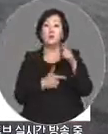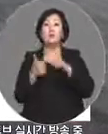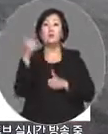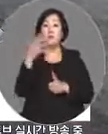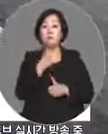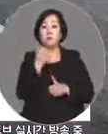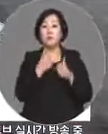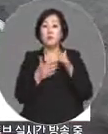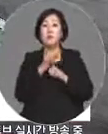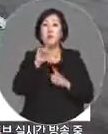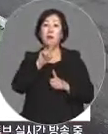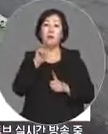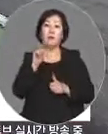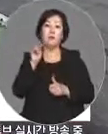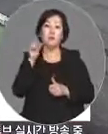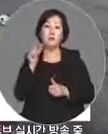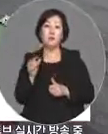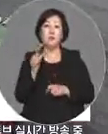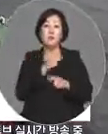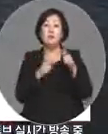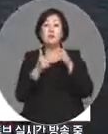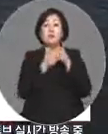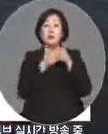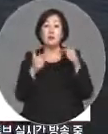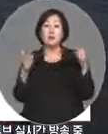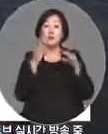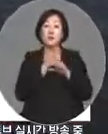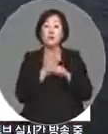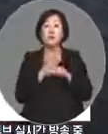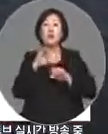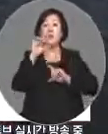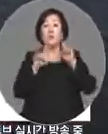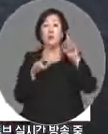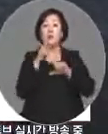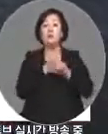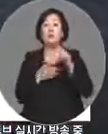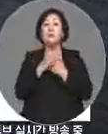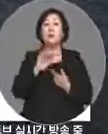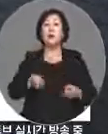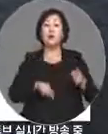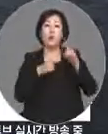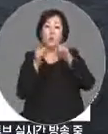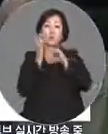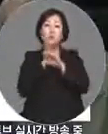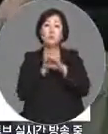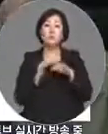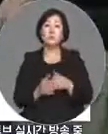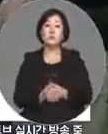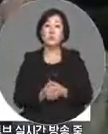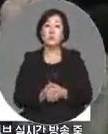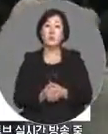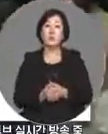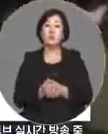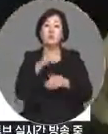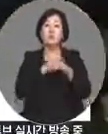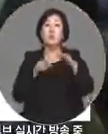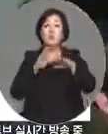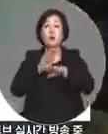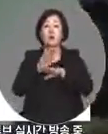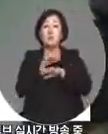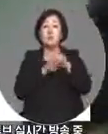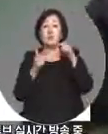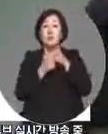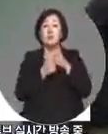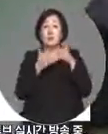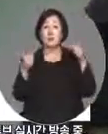보이고 있는 LNG선의 상승폭이 가장 가팔라 업황 전망을 더욱 밝히고 있습니다. 내연 기관차 대출이